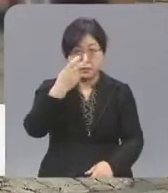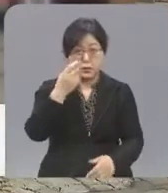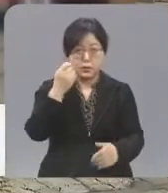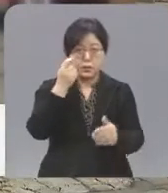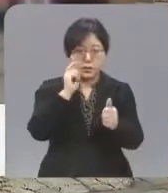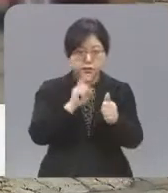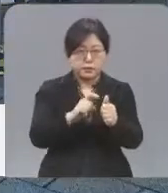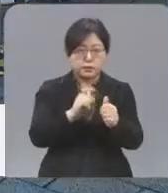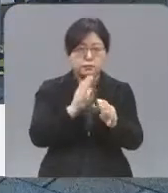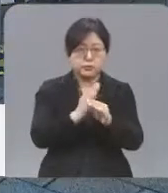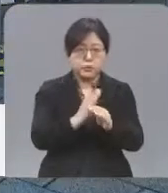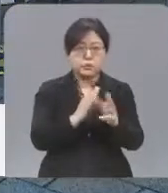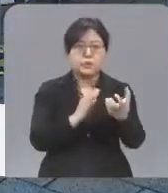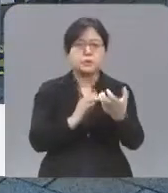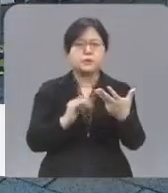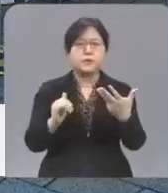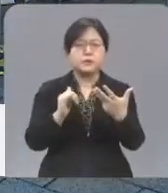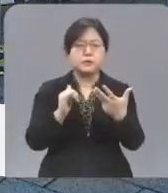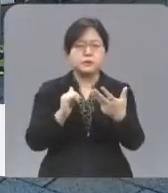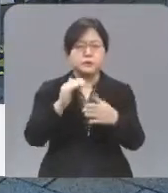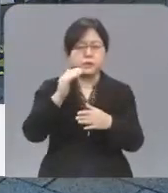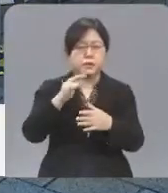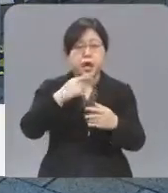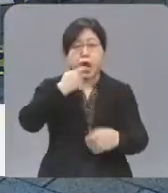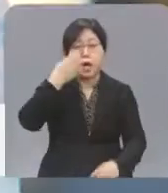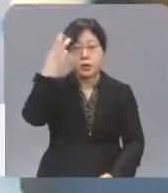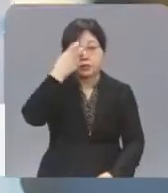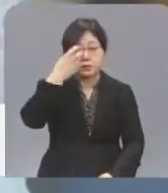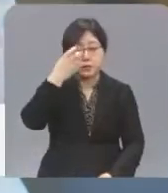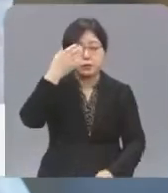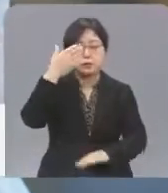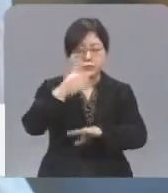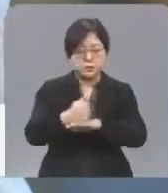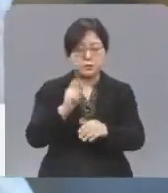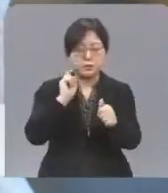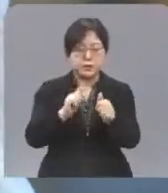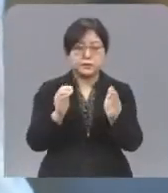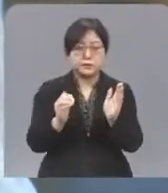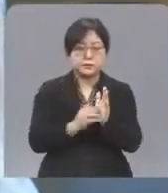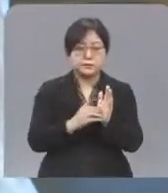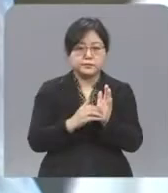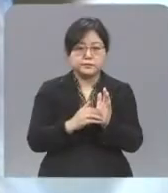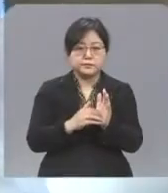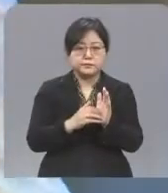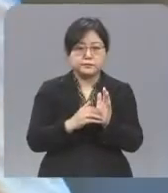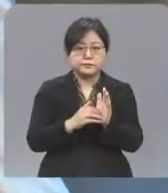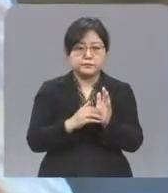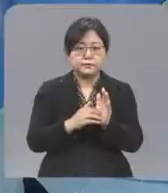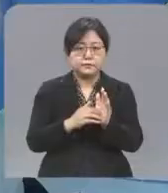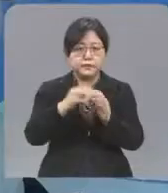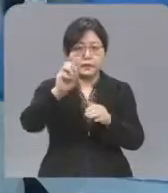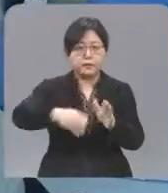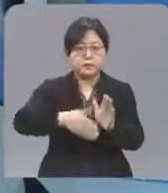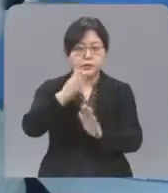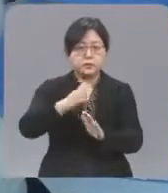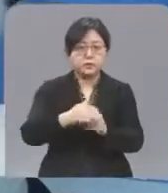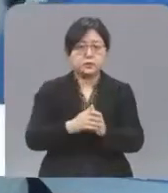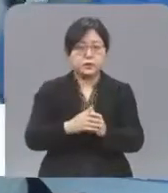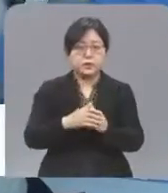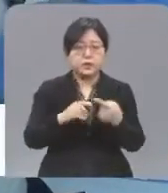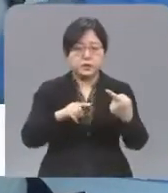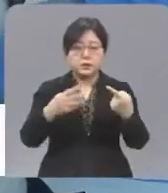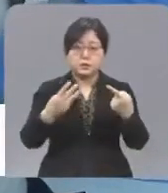나온 사람 중 88%가 유전자 증폭검사에서 최종 확진 판정을 받았습니다. 광주시는 1에서